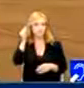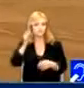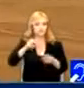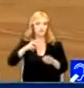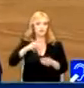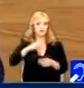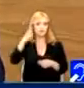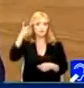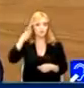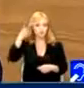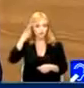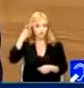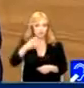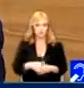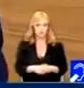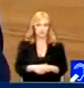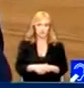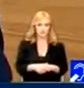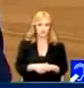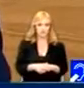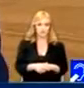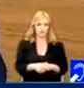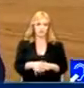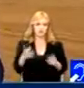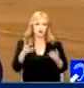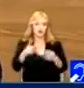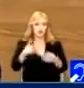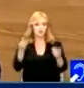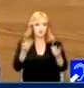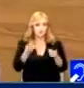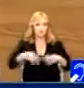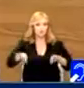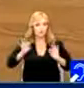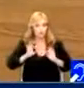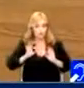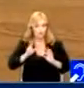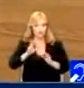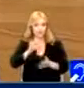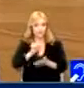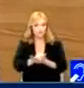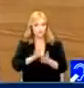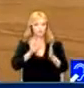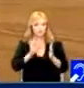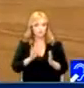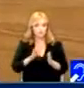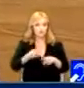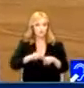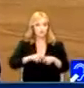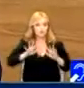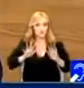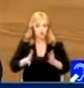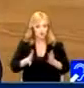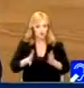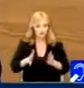mai puțin influențat de alte cauze penale sau civile, unde el le judecă și cauze